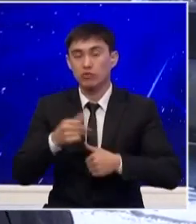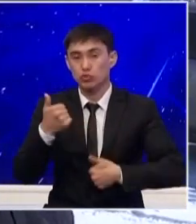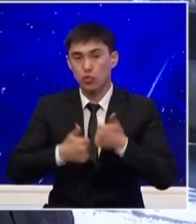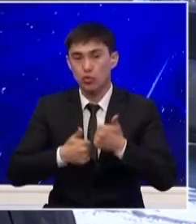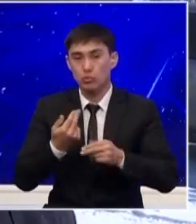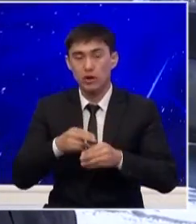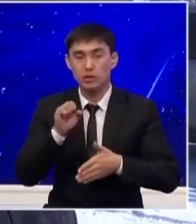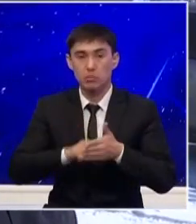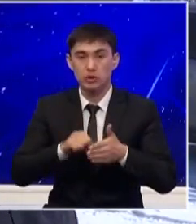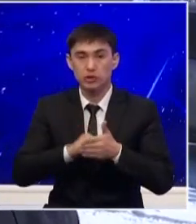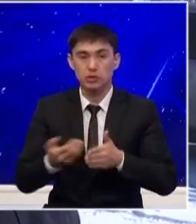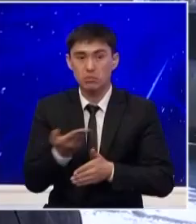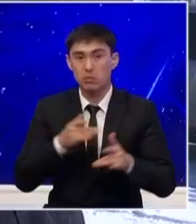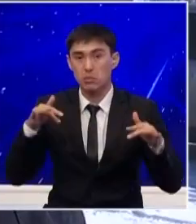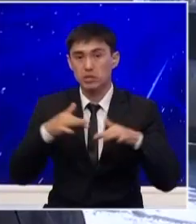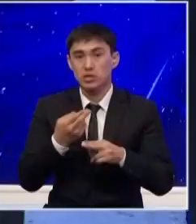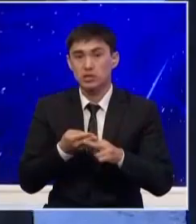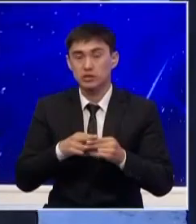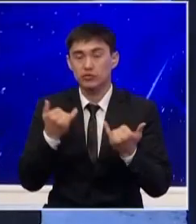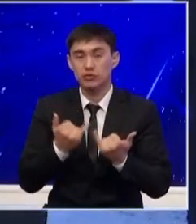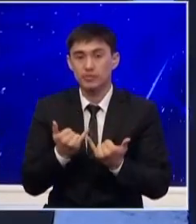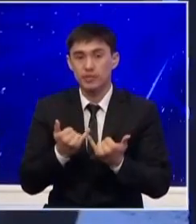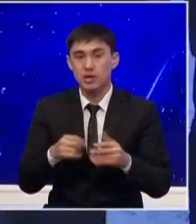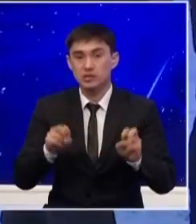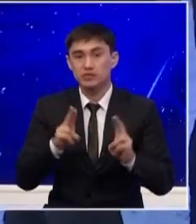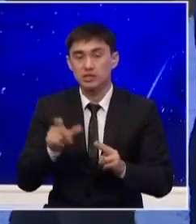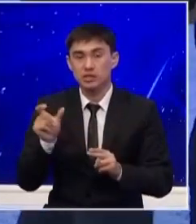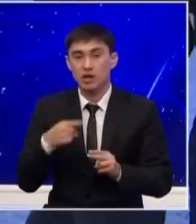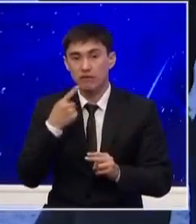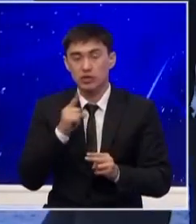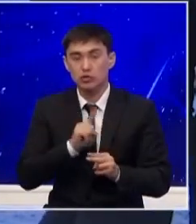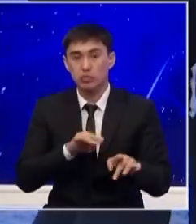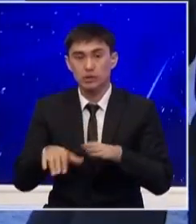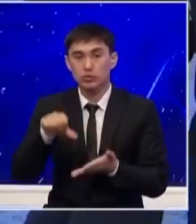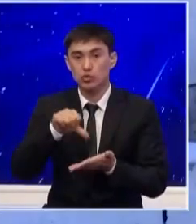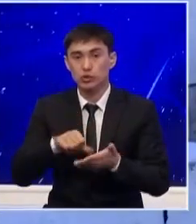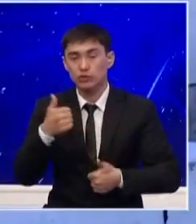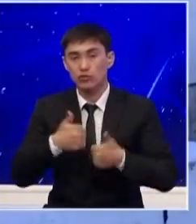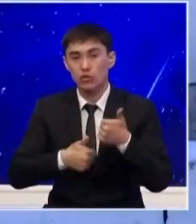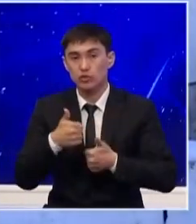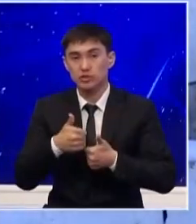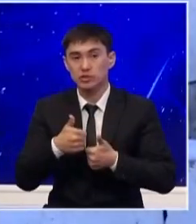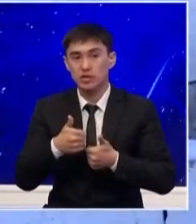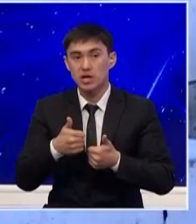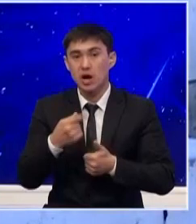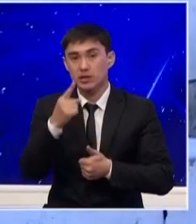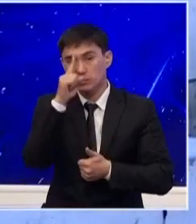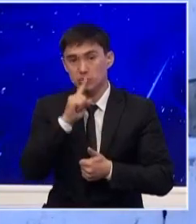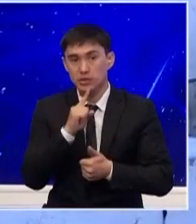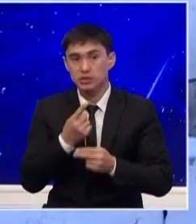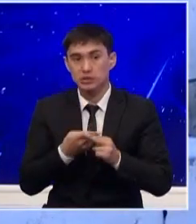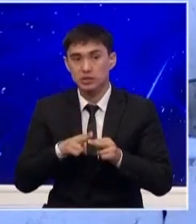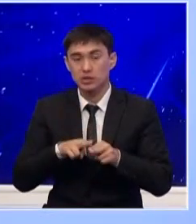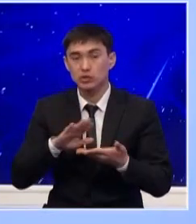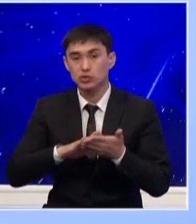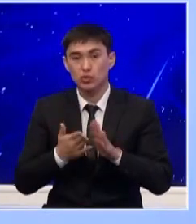По этой причине мы собрались сегодня. По словам специалистов отрасли, процесс участия в конкурсе занимает не менее месяца.